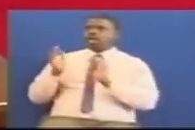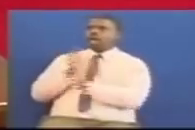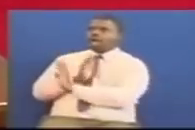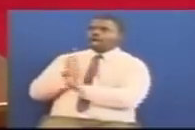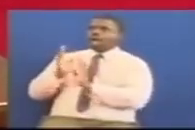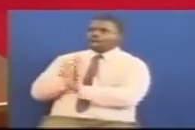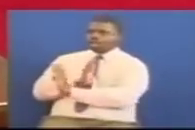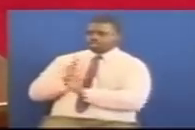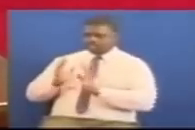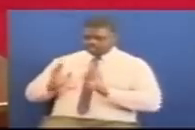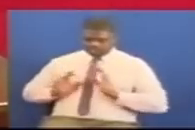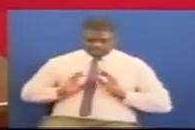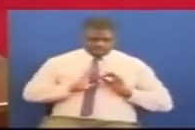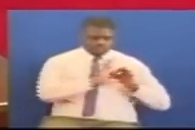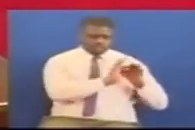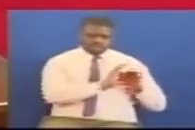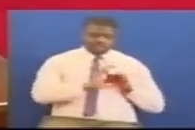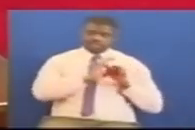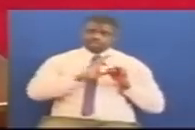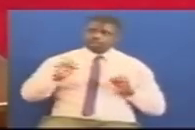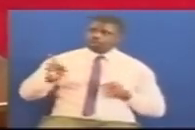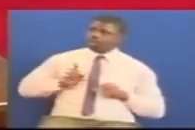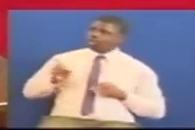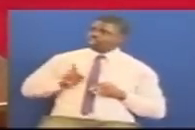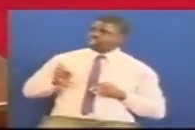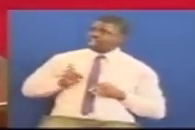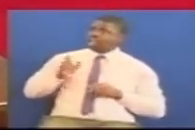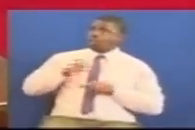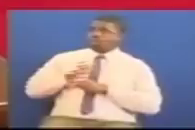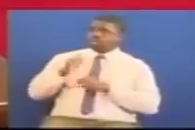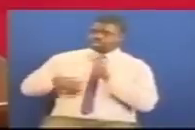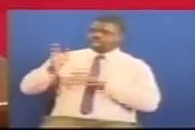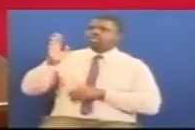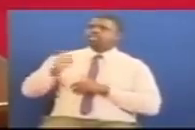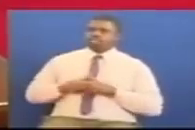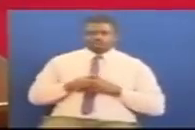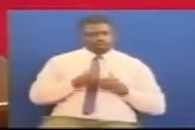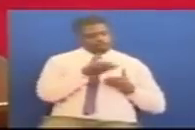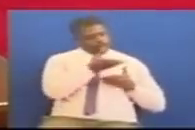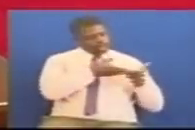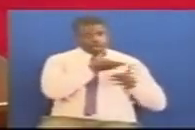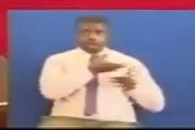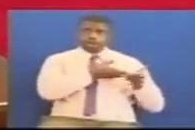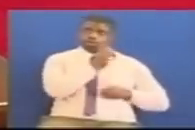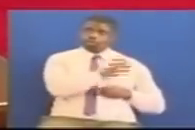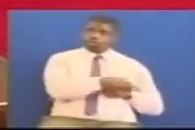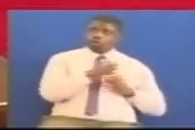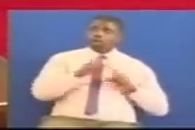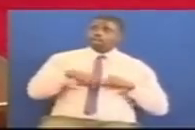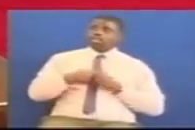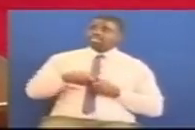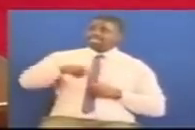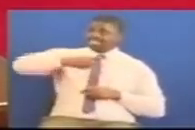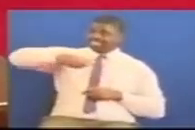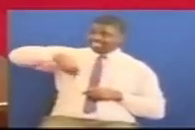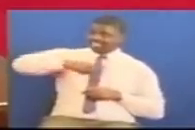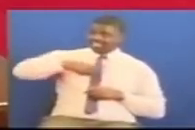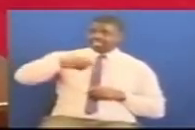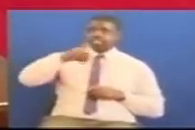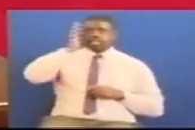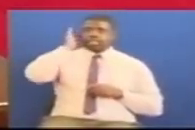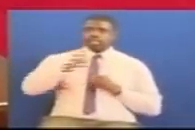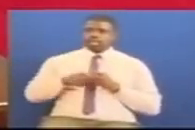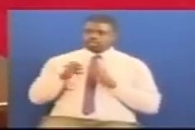itawahusisha watoto wa kike wengi zaidi na katika vyuo vingine. Kwa hiyo majadiliano yapo. Lakini Mheshimiwa Mwenyekiti, sisi kama serikali tunachofanya